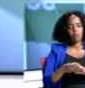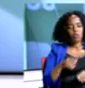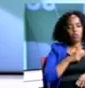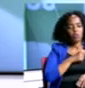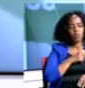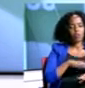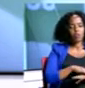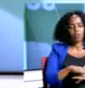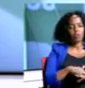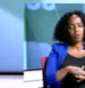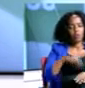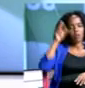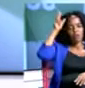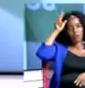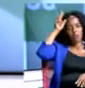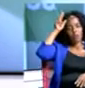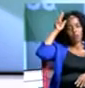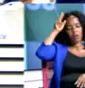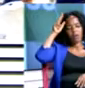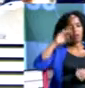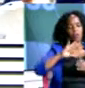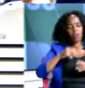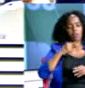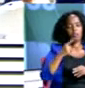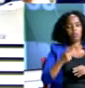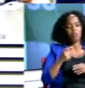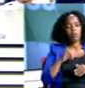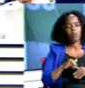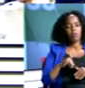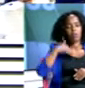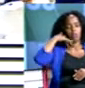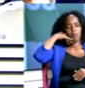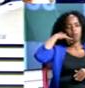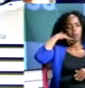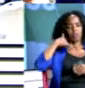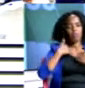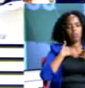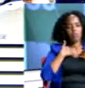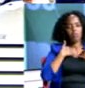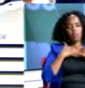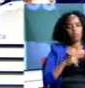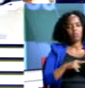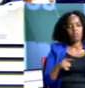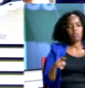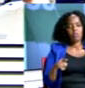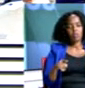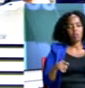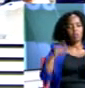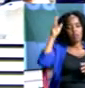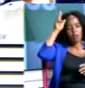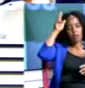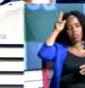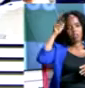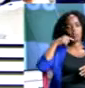ramad dah. Doa adas. Amna kana kana kana amna. Angka nanti bil bilaniti. Doa kan usun ubi siste. Doa adas ini